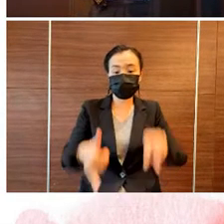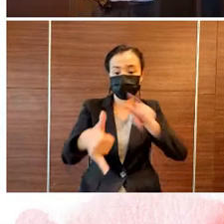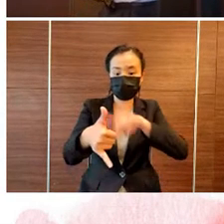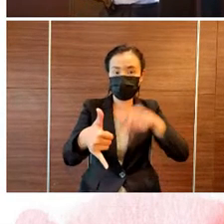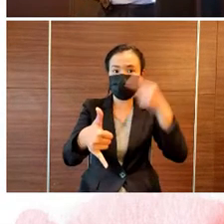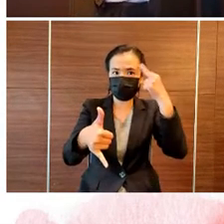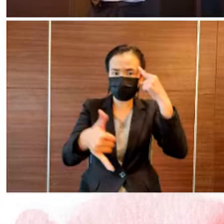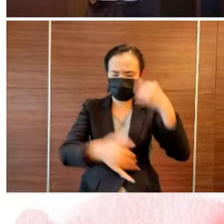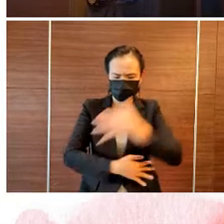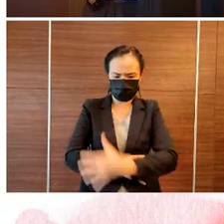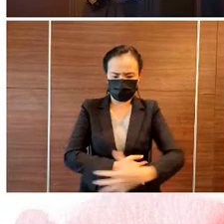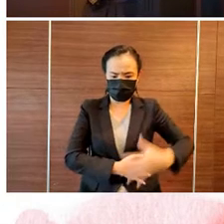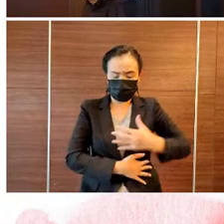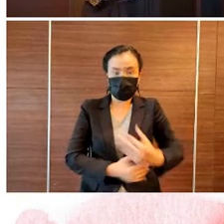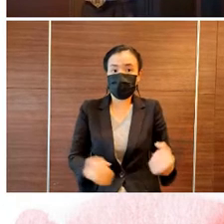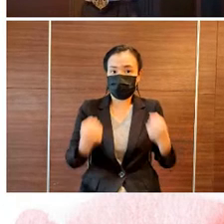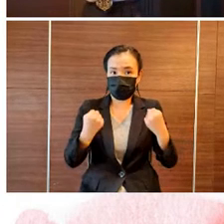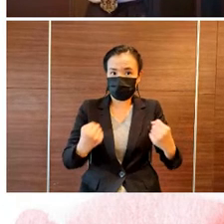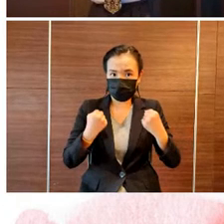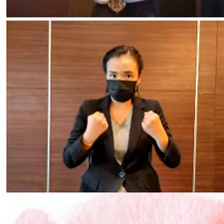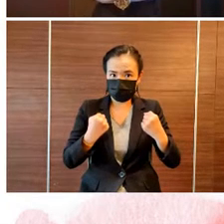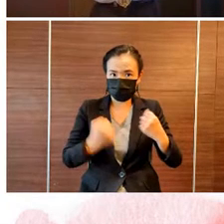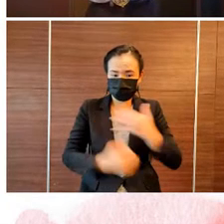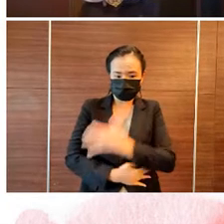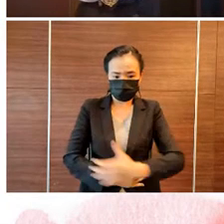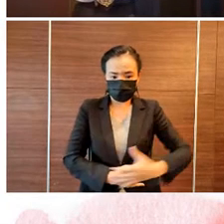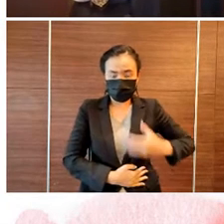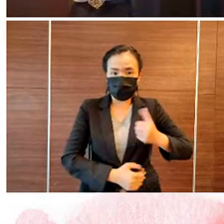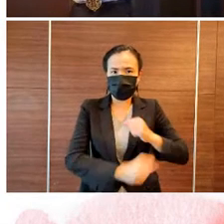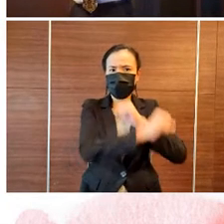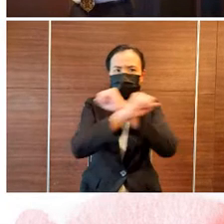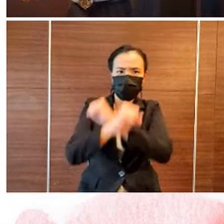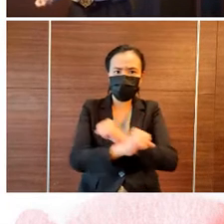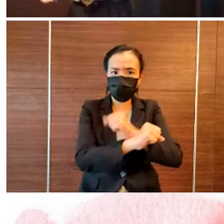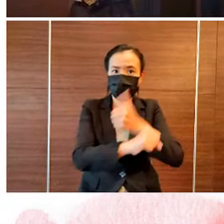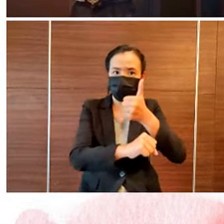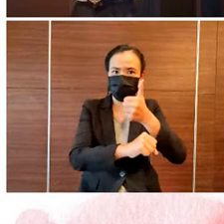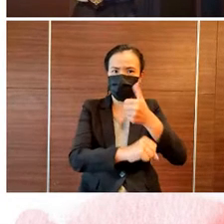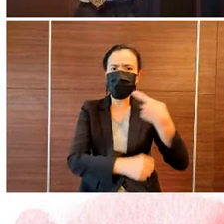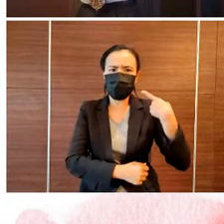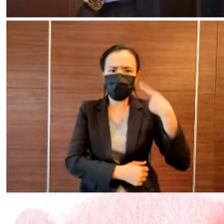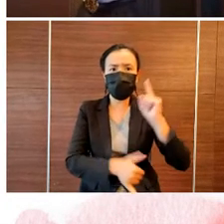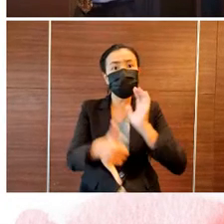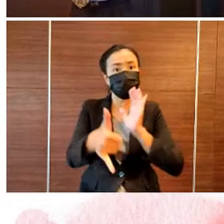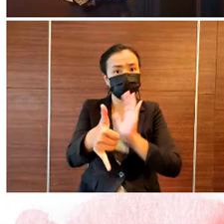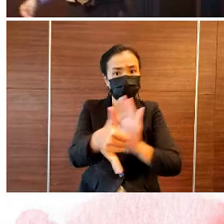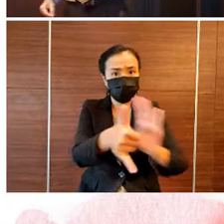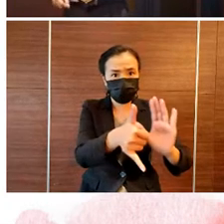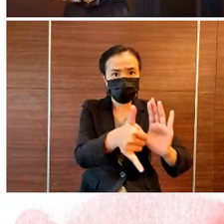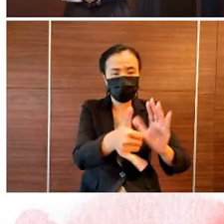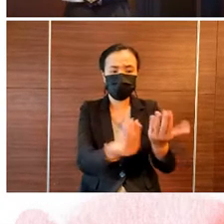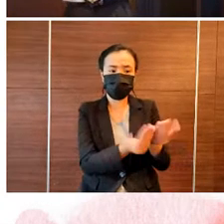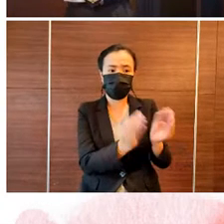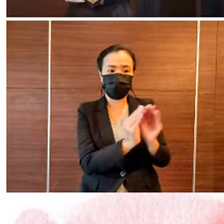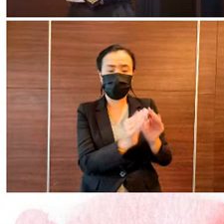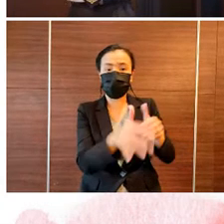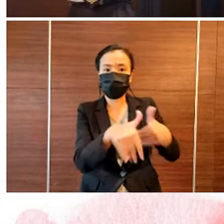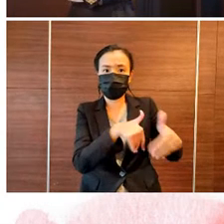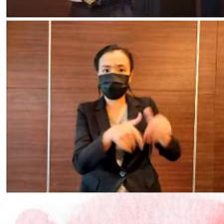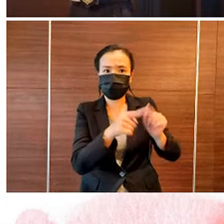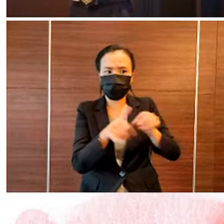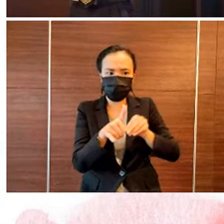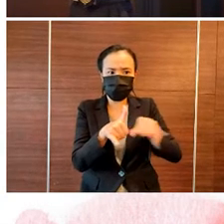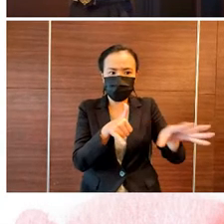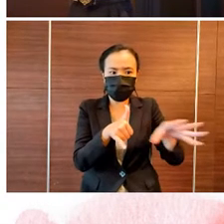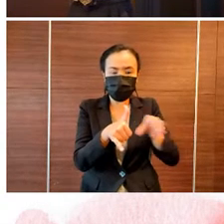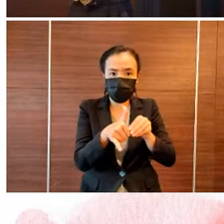ที่สุขภาพยังแข็งแรงดีอยู่นะครับ CD4 ยังสูงอยู่นะครับนะซึ่งเป็นประโยชน์กับคนไข้ประโยชน์กับคนรอบข้างเขานะครับที่จะรับการแพร่เชื้อจ